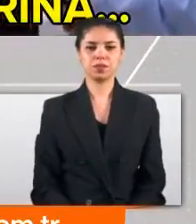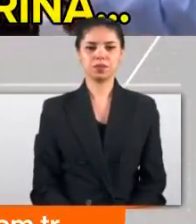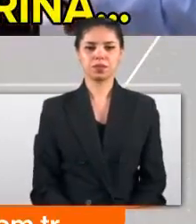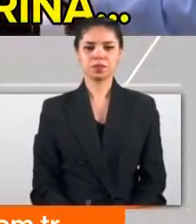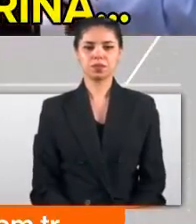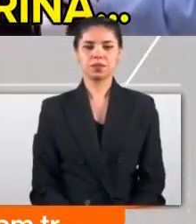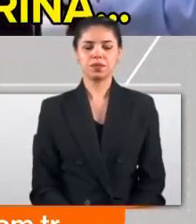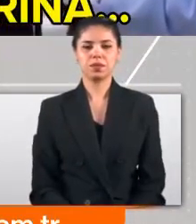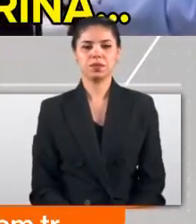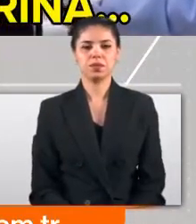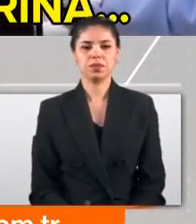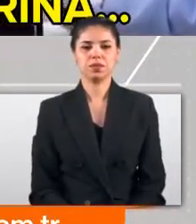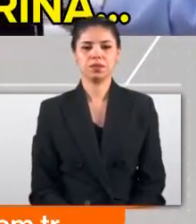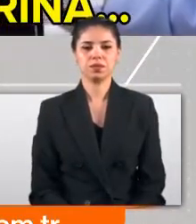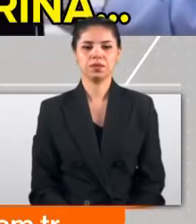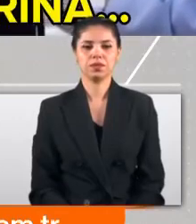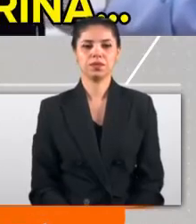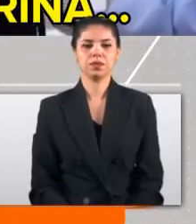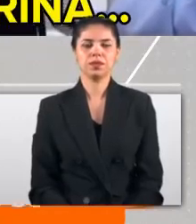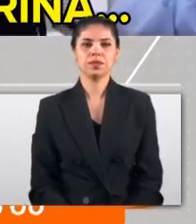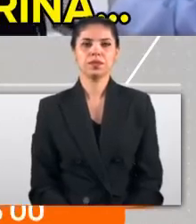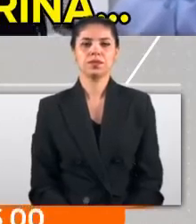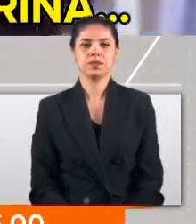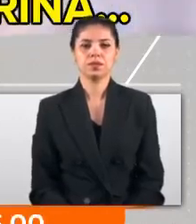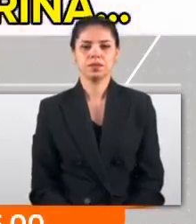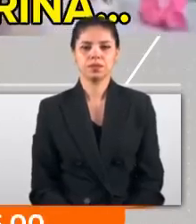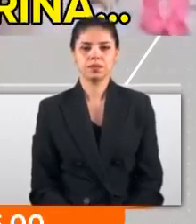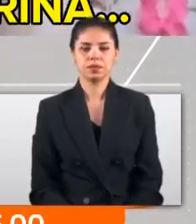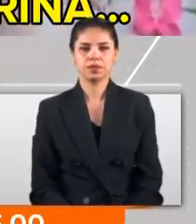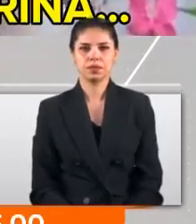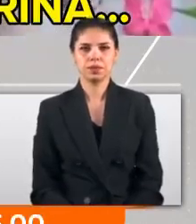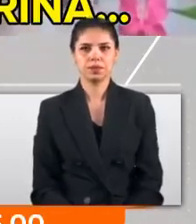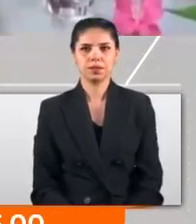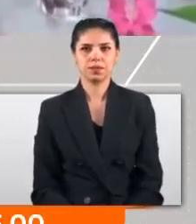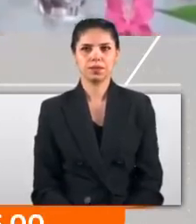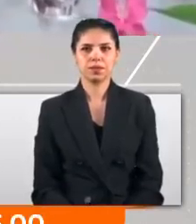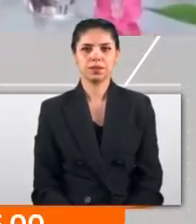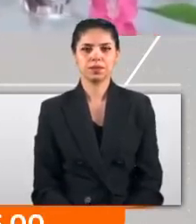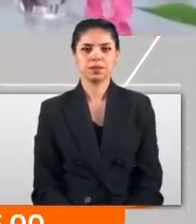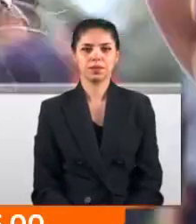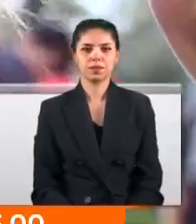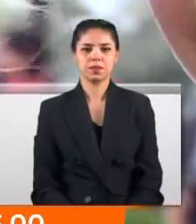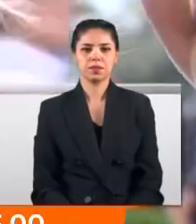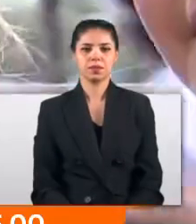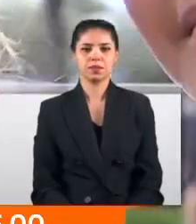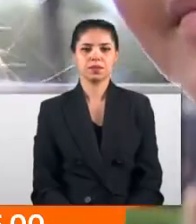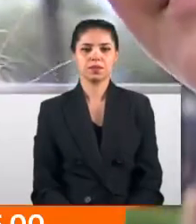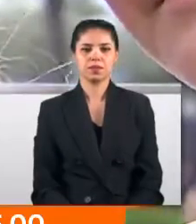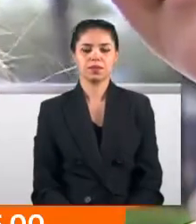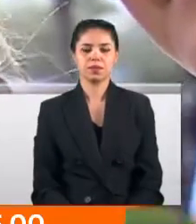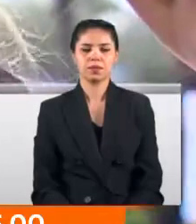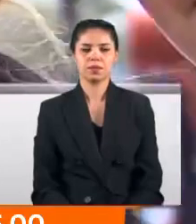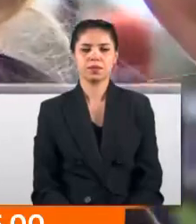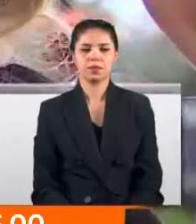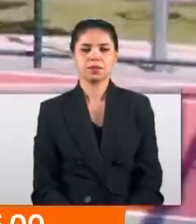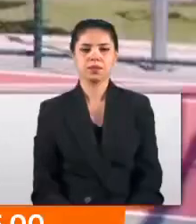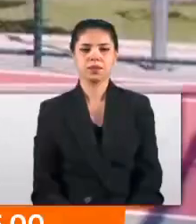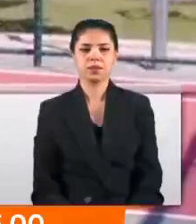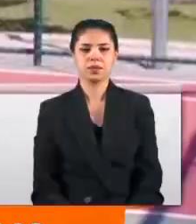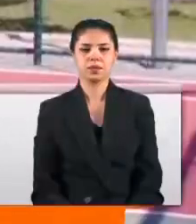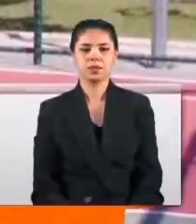ilde çeşitli öğretim kademelerinde ücretsiz yaz okullarına imza atıyor. Tabii ki çok güzel çocukların eğitimi